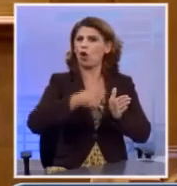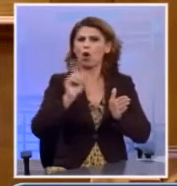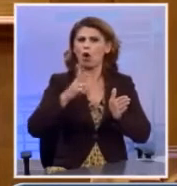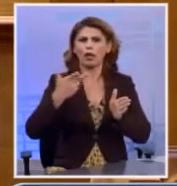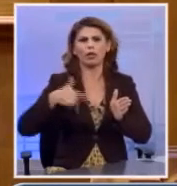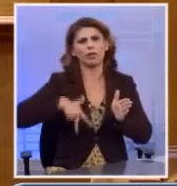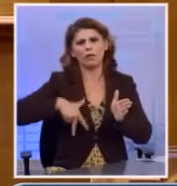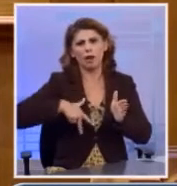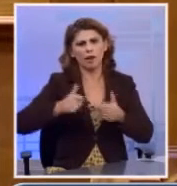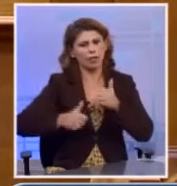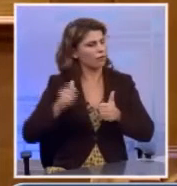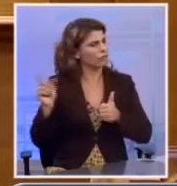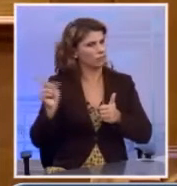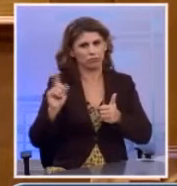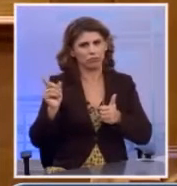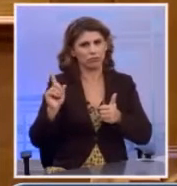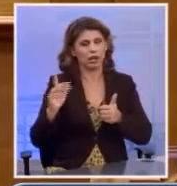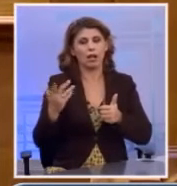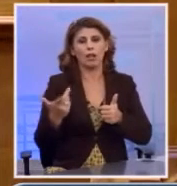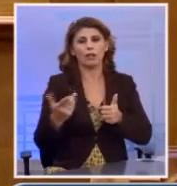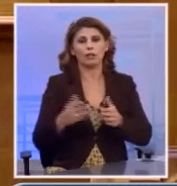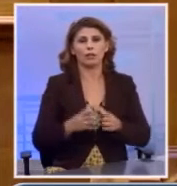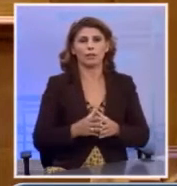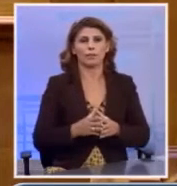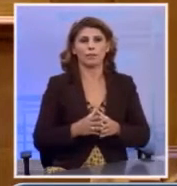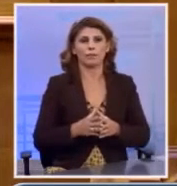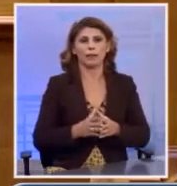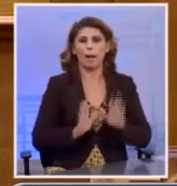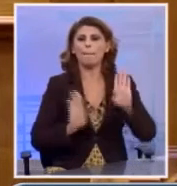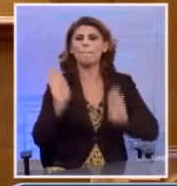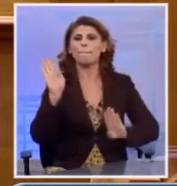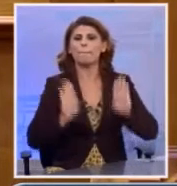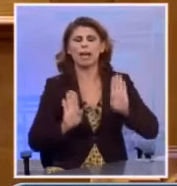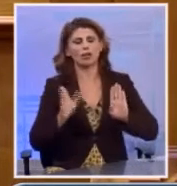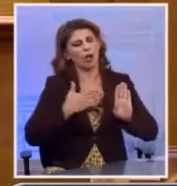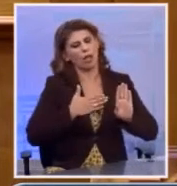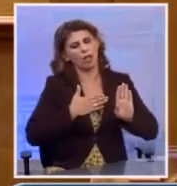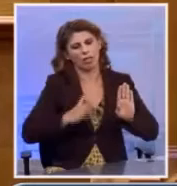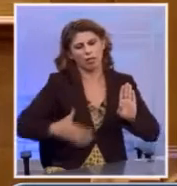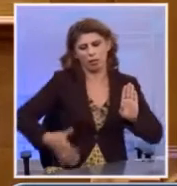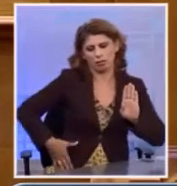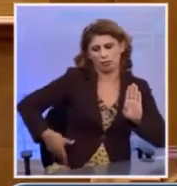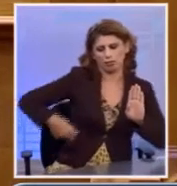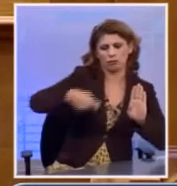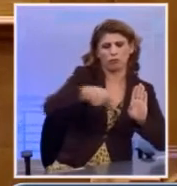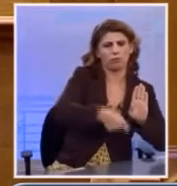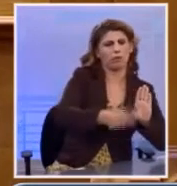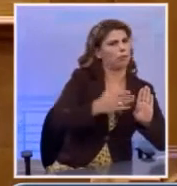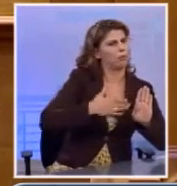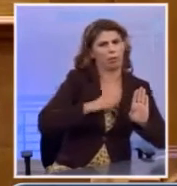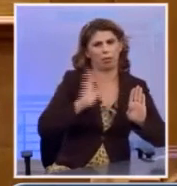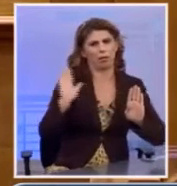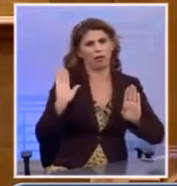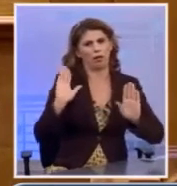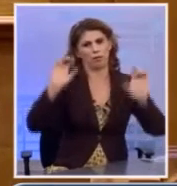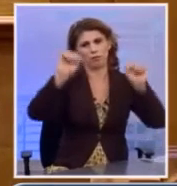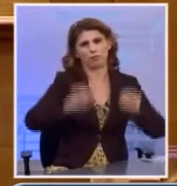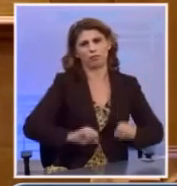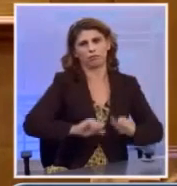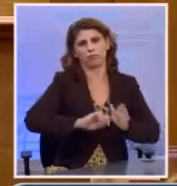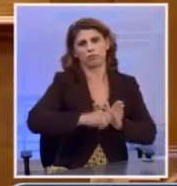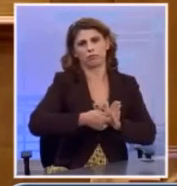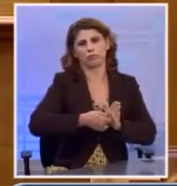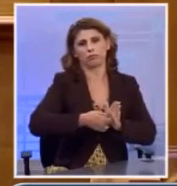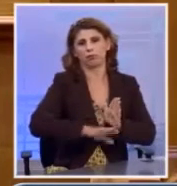κυβέρνηση κάνει διαγωνισμό, αλλά γιατί οι μέτοχοι δεν θέλησαν να βάλουν το χέρι στην τσέπη.